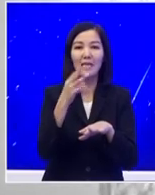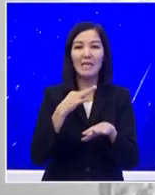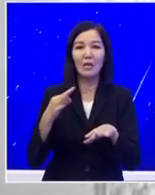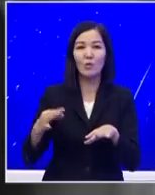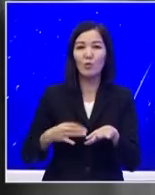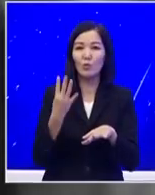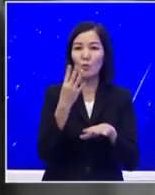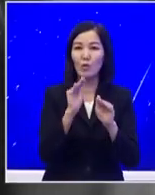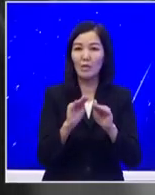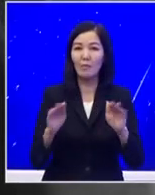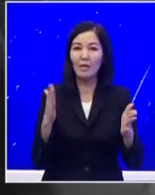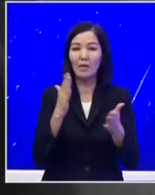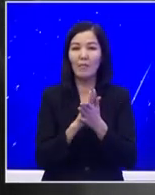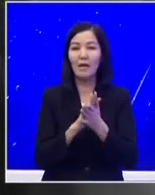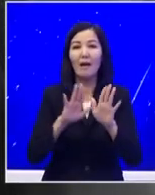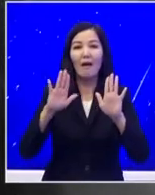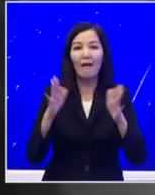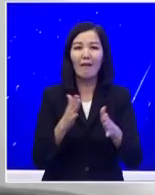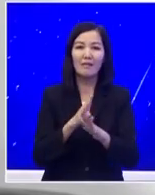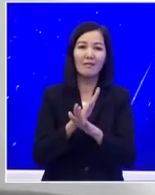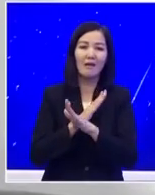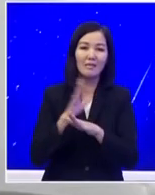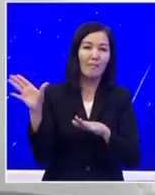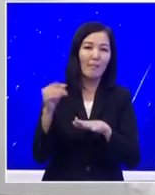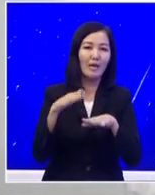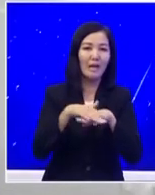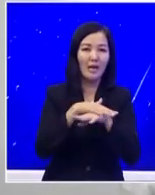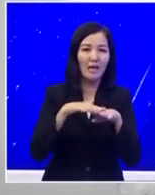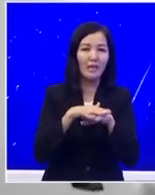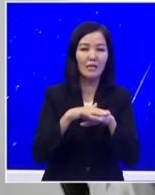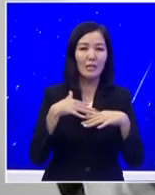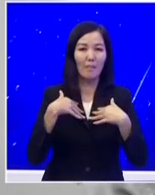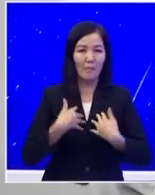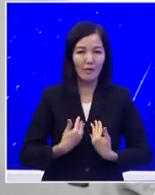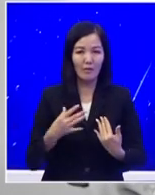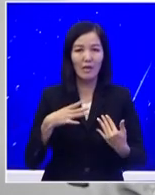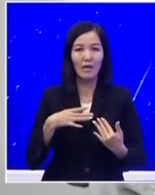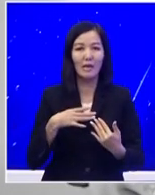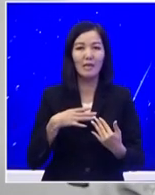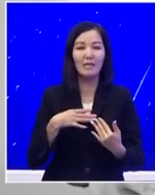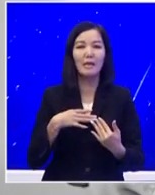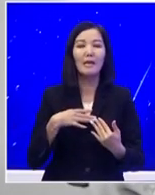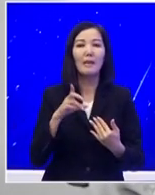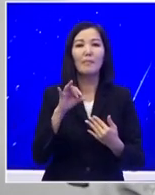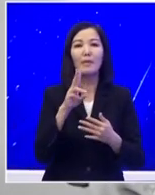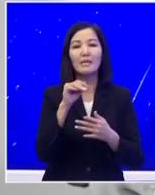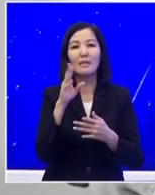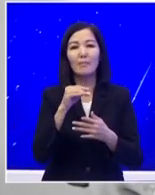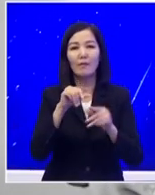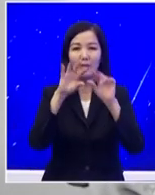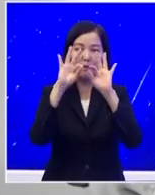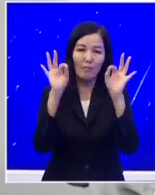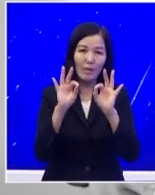немере сүйді. Тосын қаза барша жетісулықтарды күйзелтіп кетті. Серікжан Ислямұлының жарқын бейнесі ел жұртының